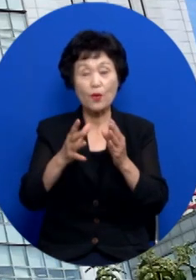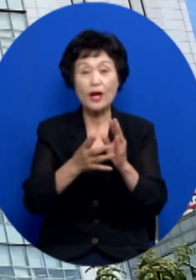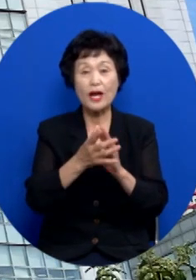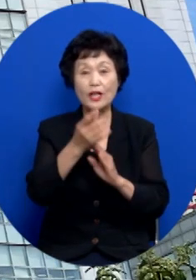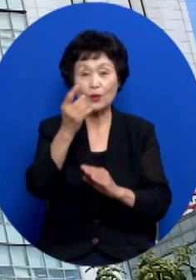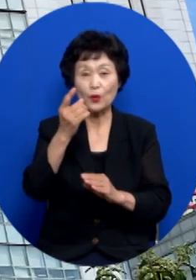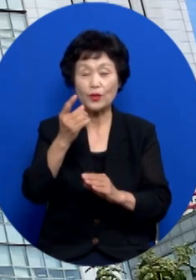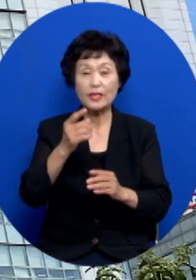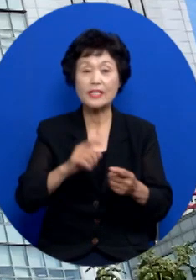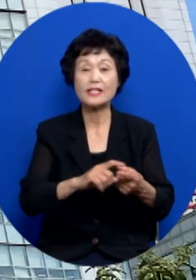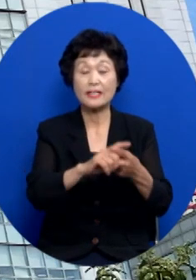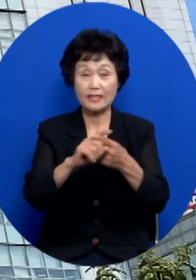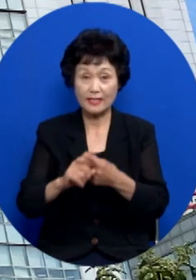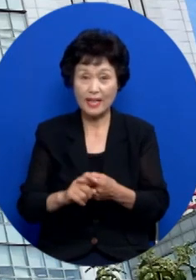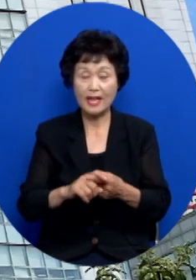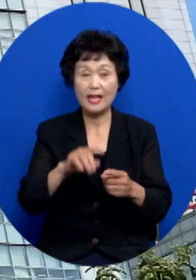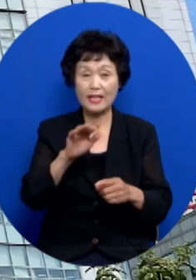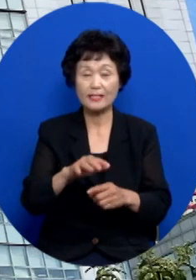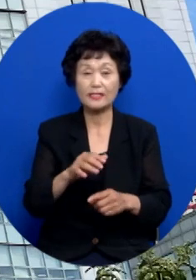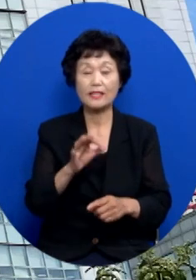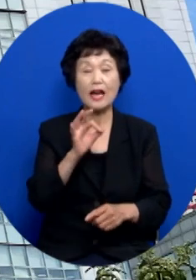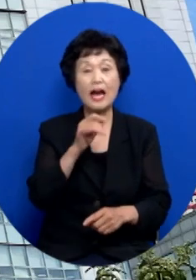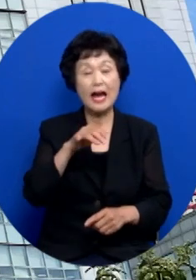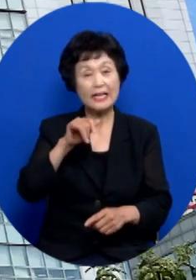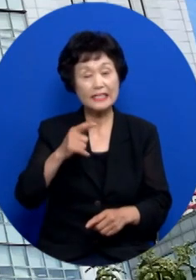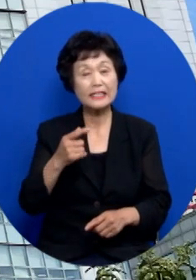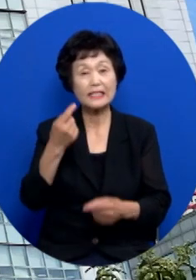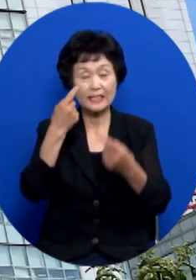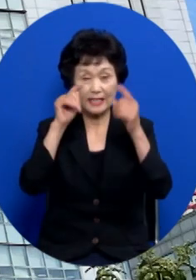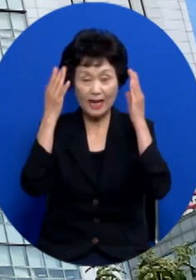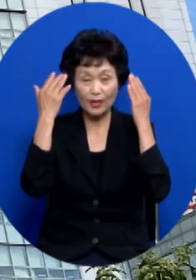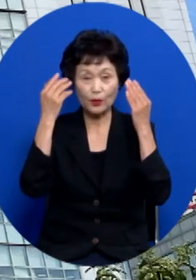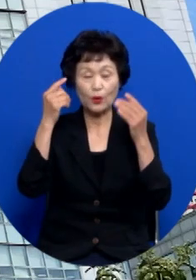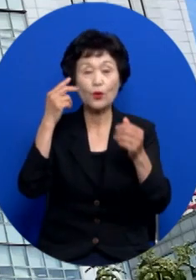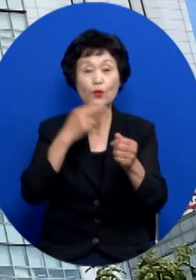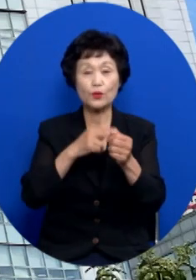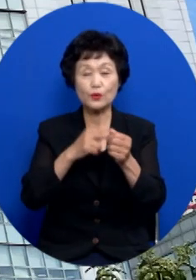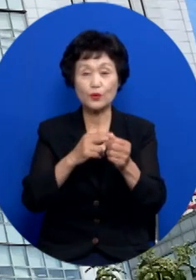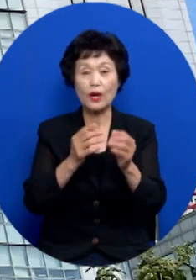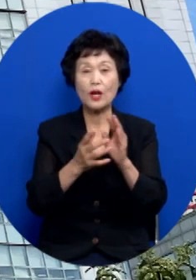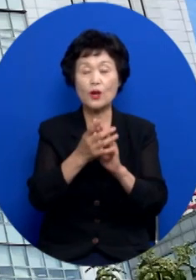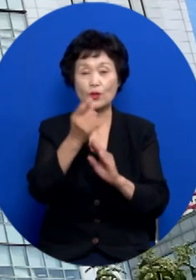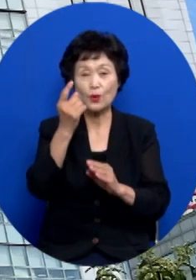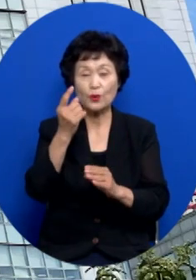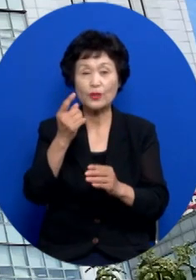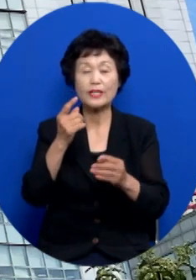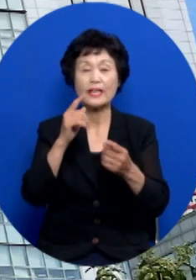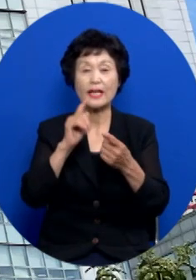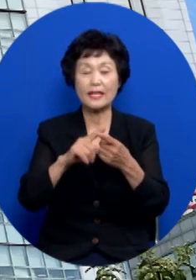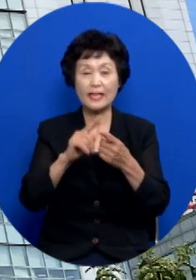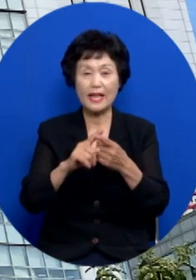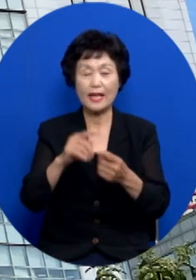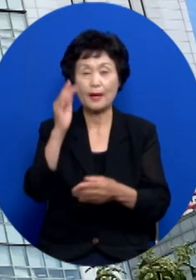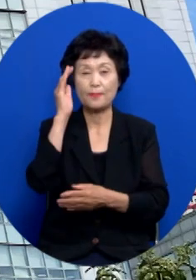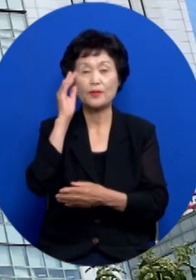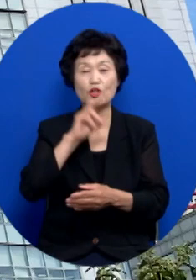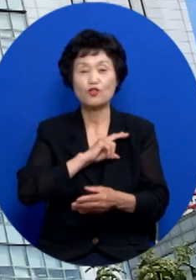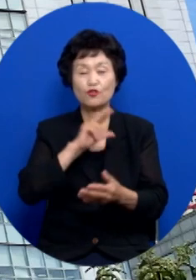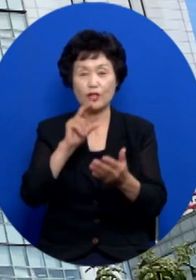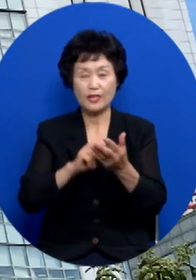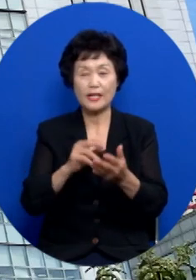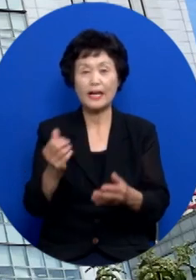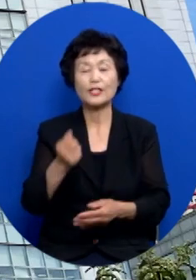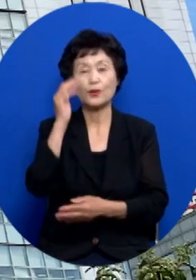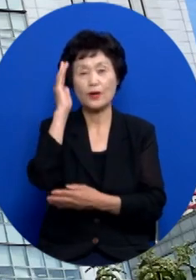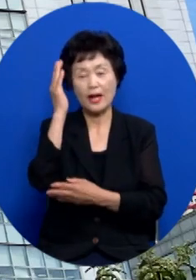박종화 이사장이 설교하고 아신대학교 정종기 교수가 한민족교회 통일선교 청사진에 대한 하나의 시도를 주제로 강의할